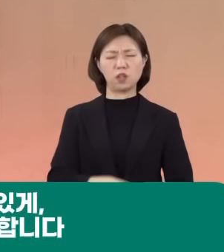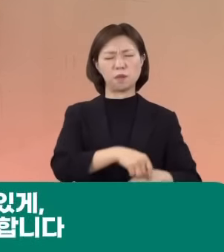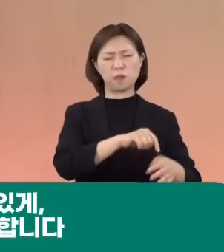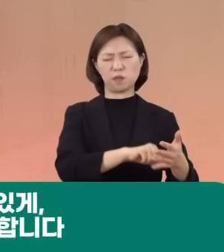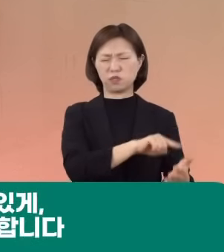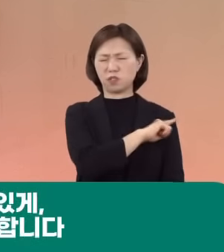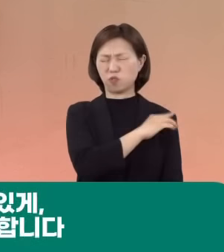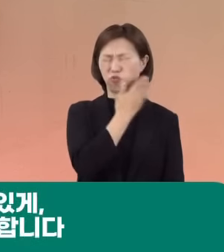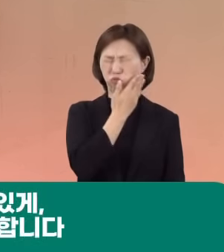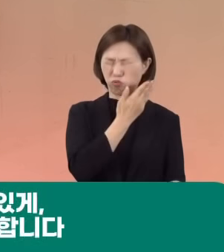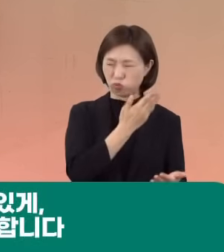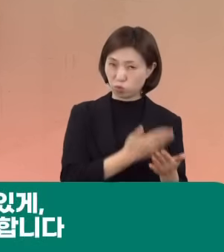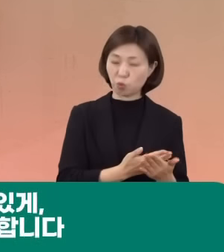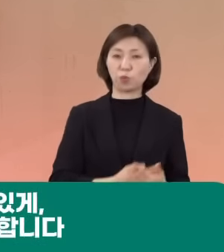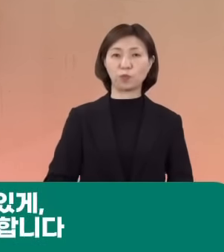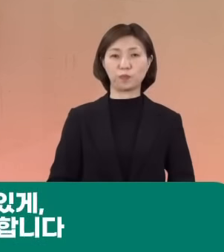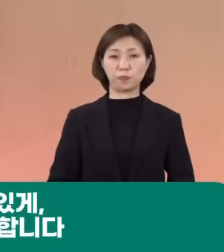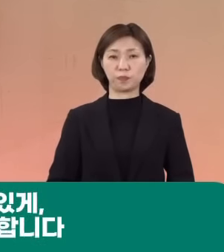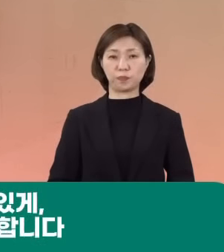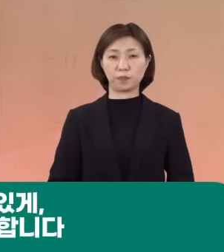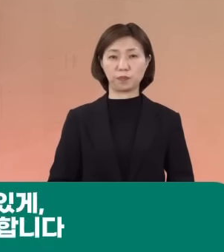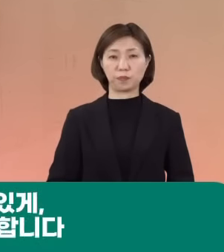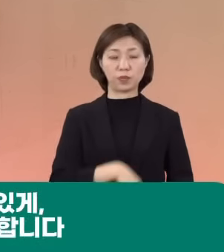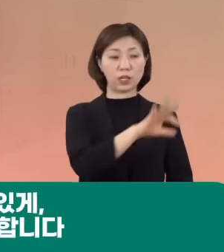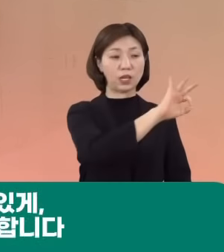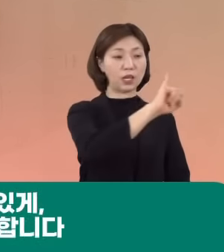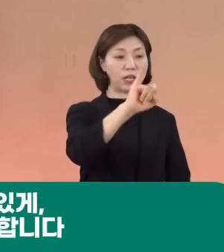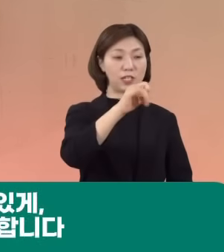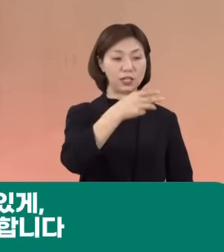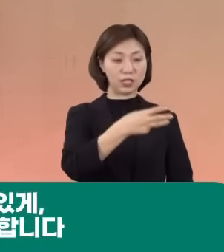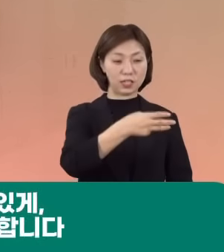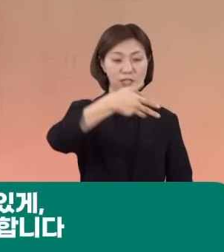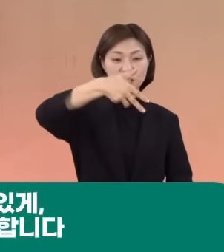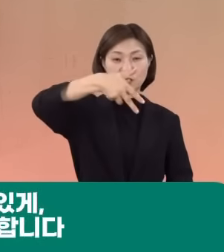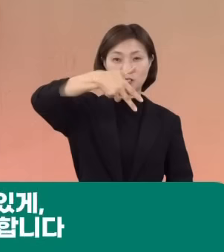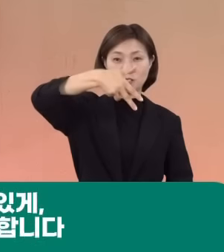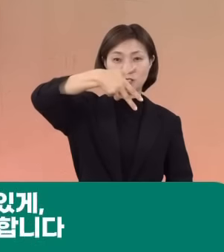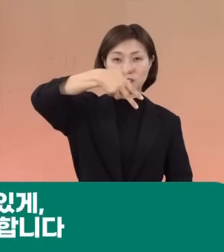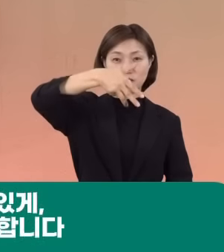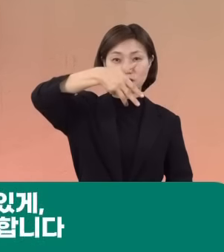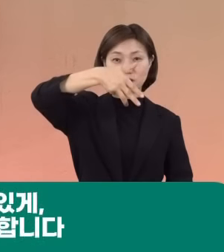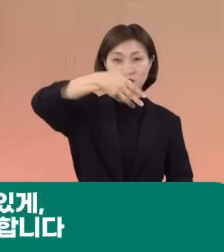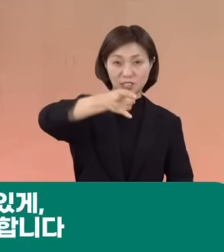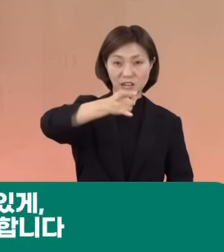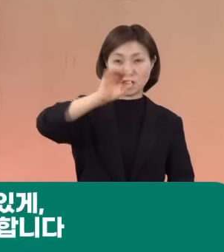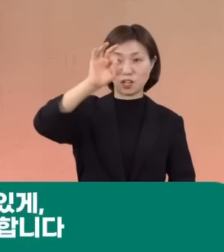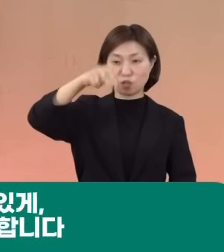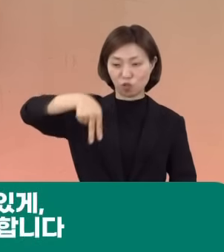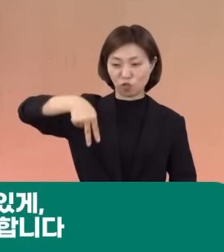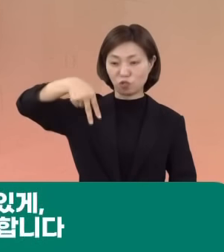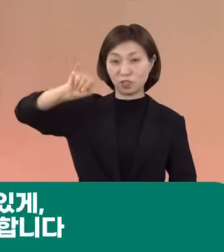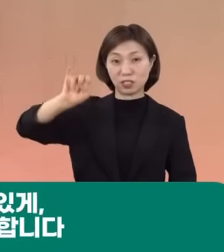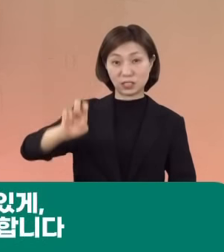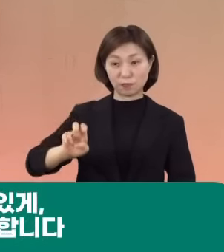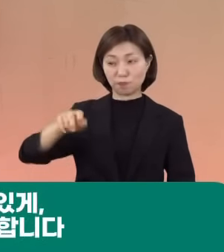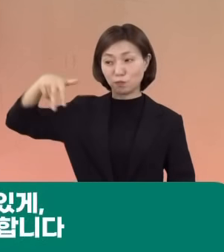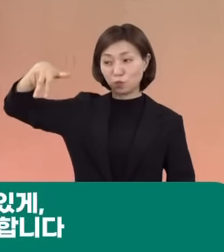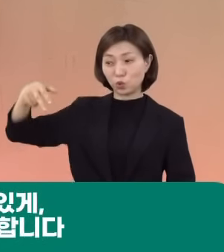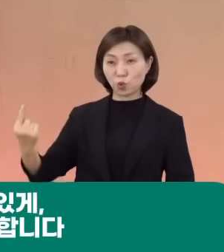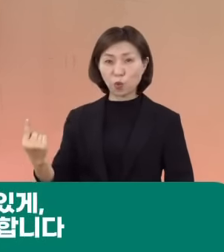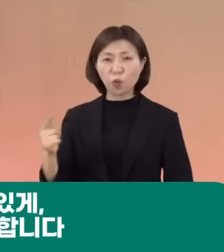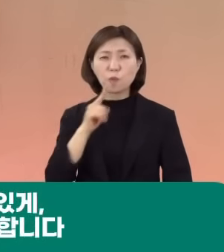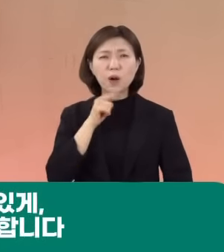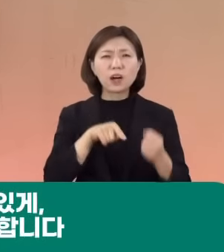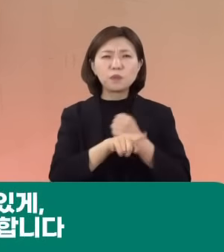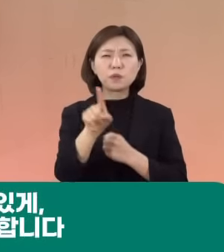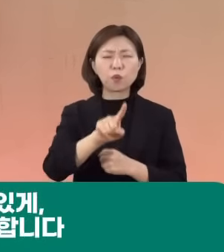마음이 핵심입니다 일체유심조 모든 것은 마음이 만든다